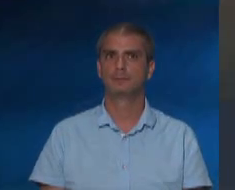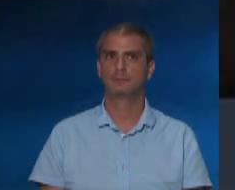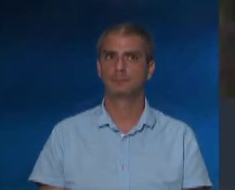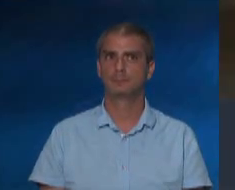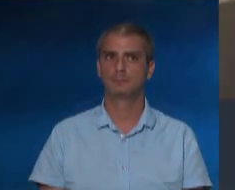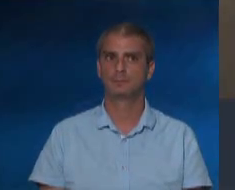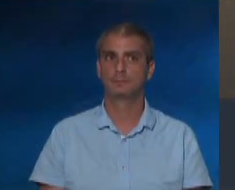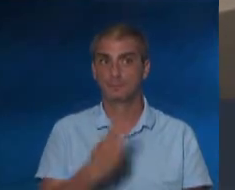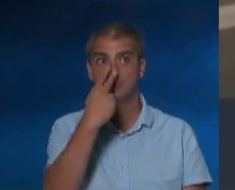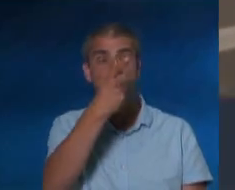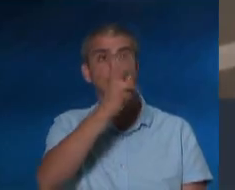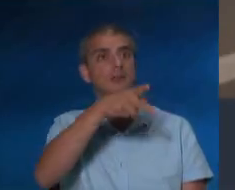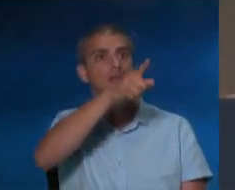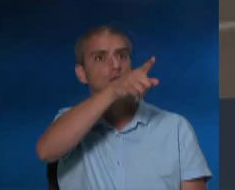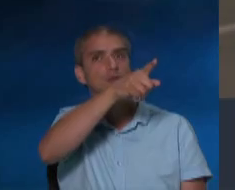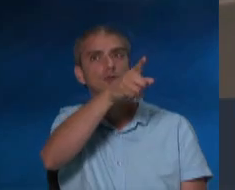הנה, פה יש...